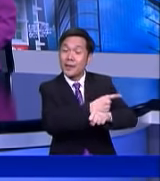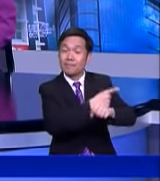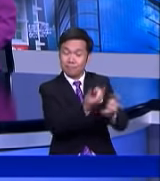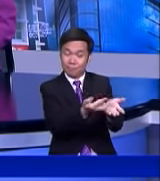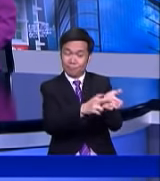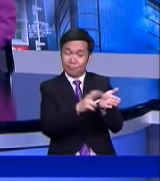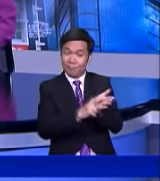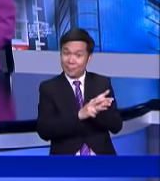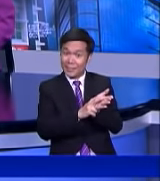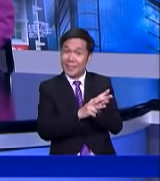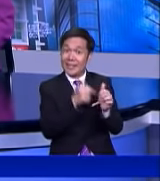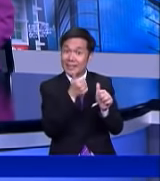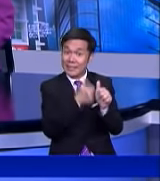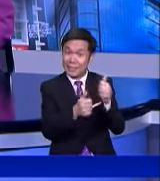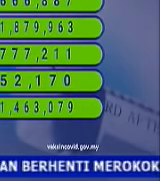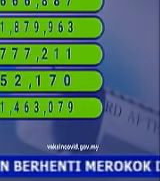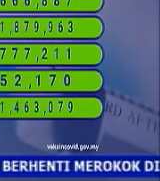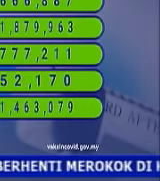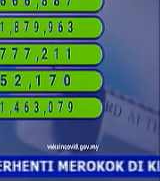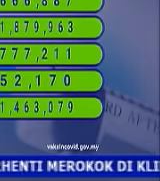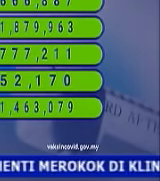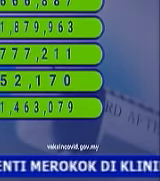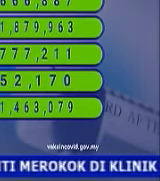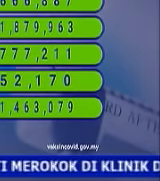pendaftaran mengikut negeri.